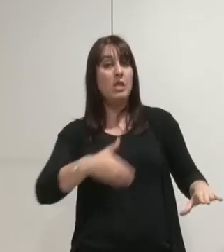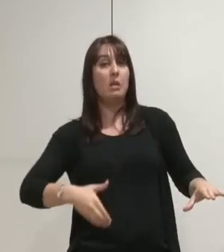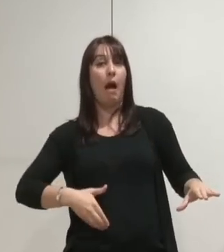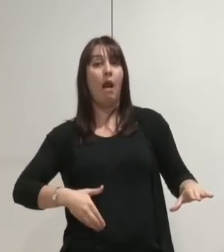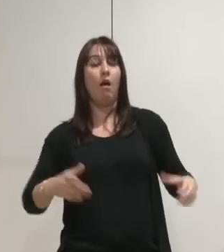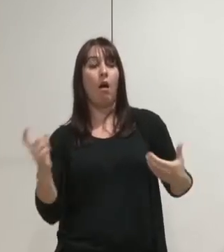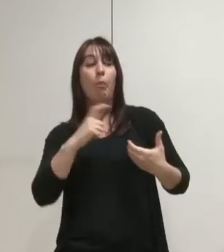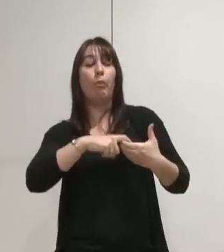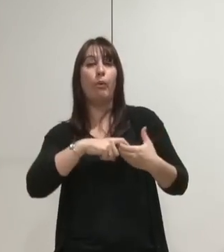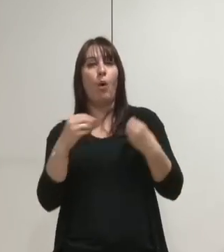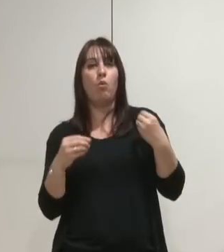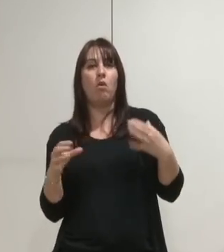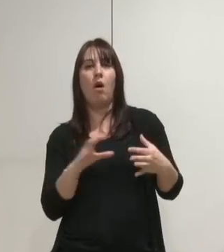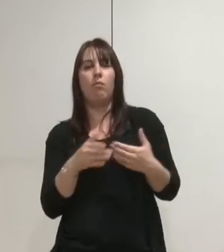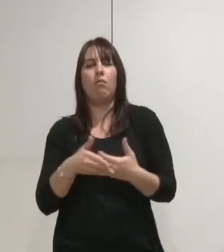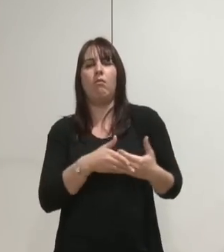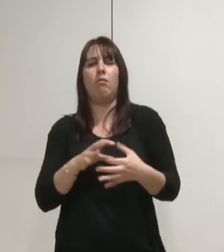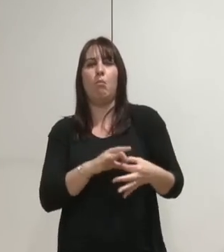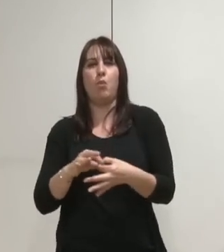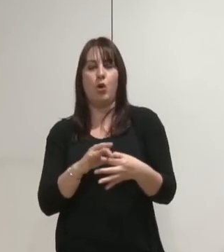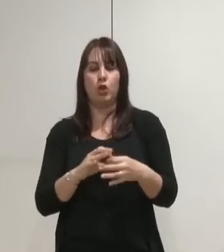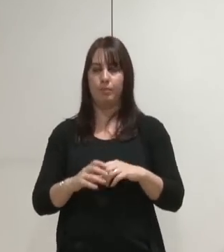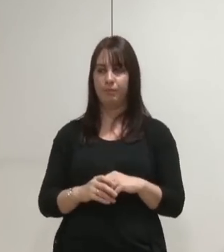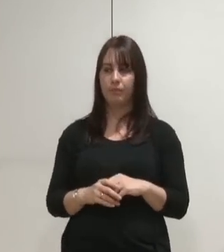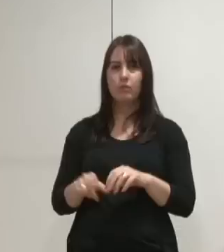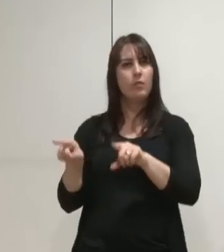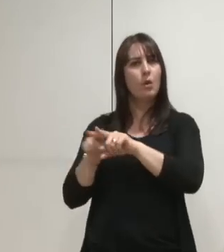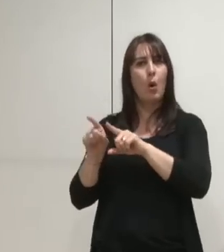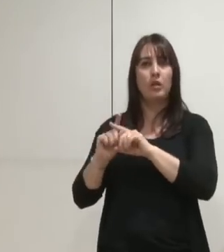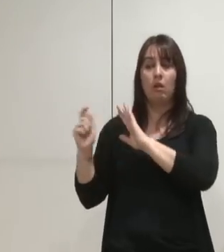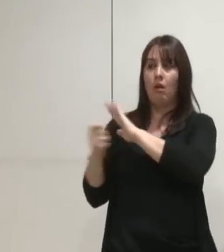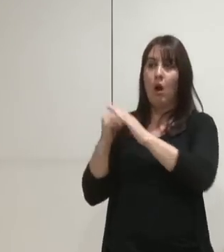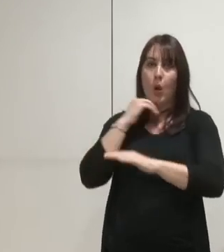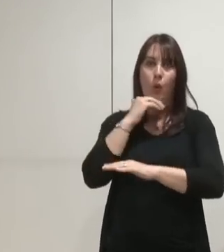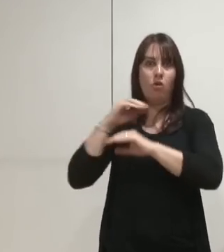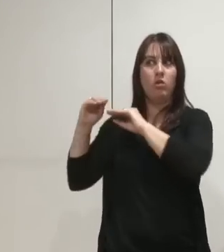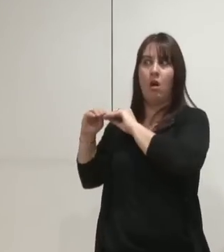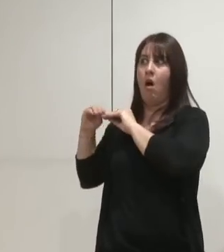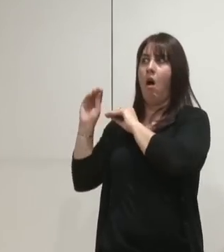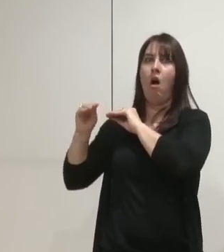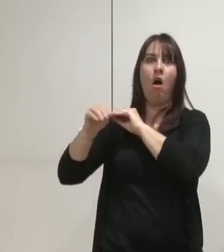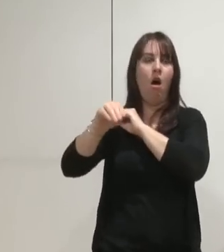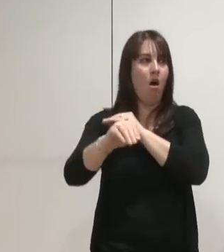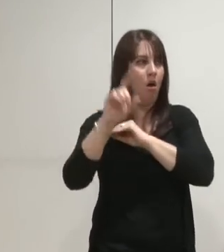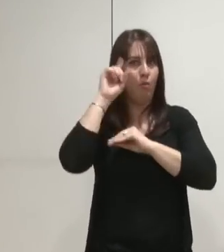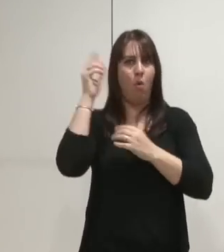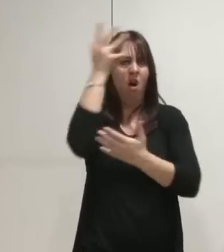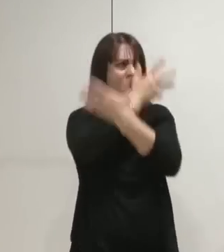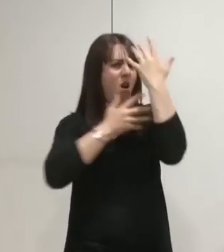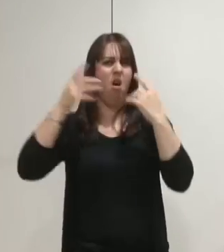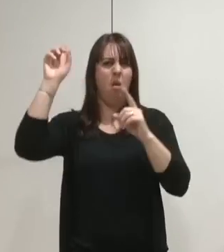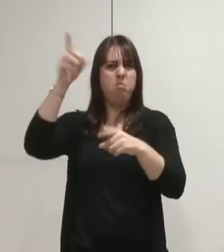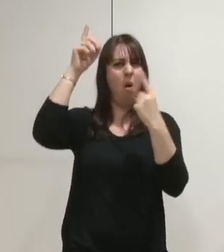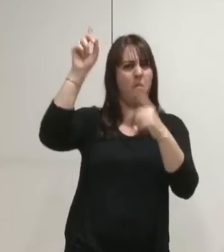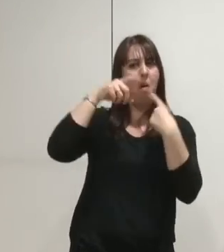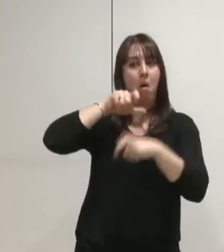elle elle intervient aussi après une tentative repoussée en urgence devant l'incompréhension et mécontentement des